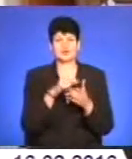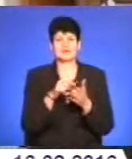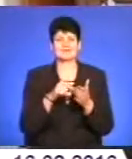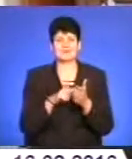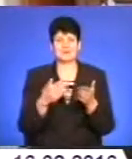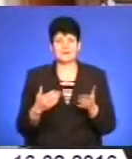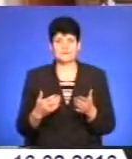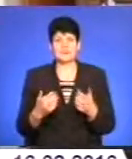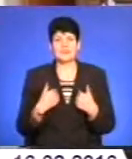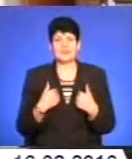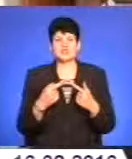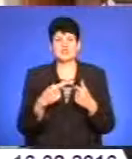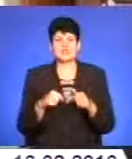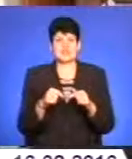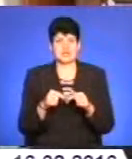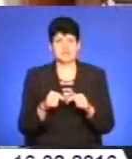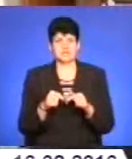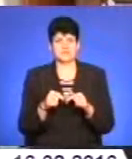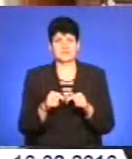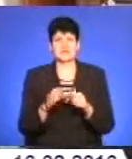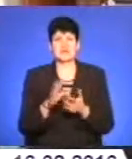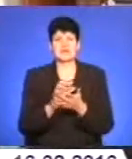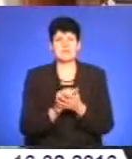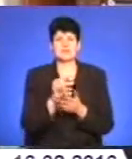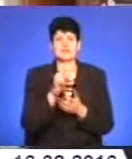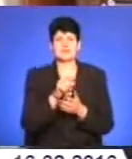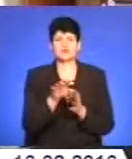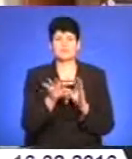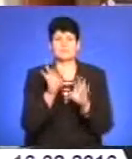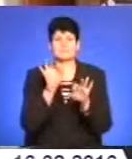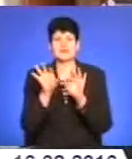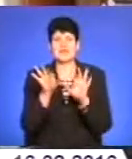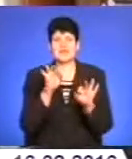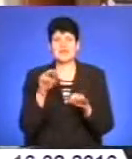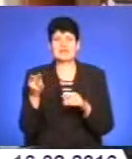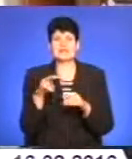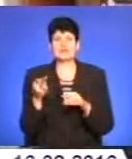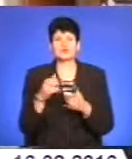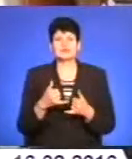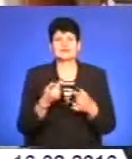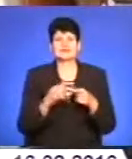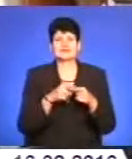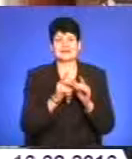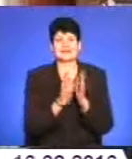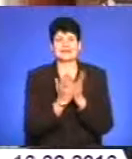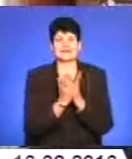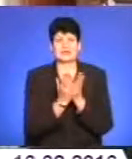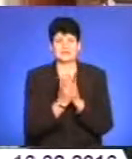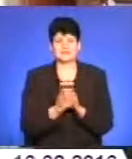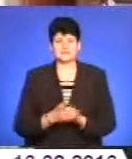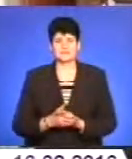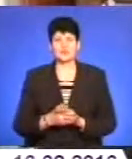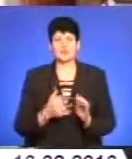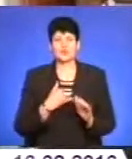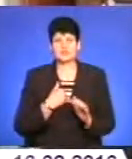А наш відділ, зокрема, займається тим, що він підбирає літературу для начитки цих книг. В нас